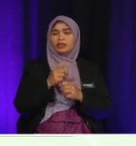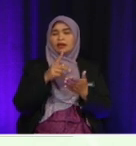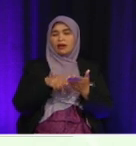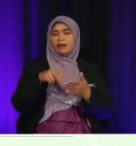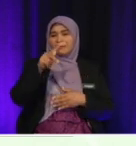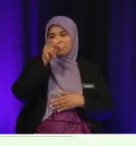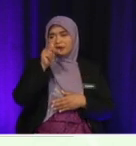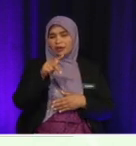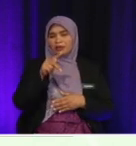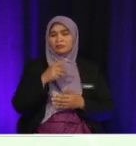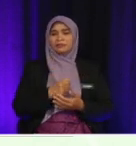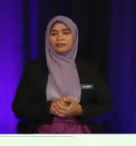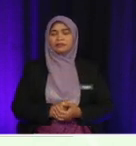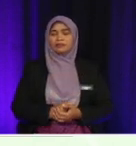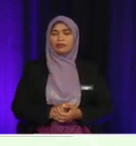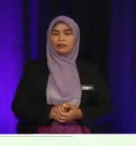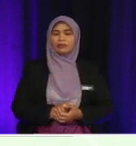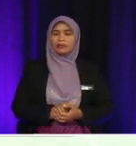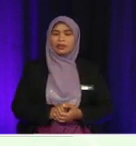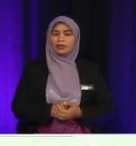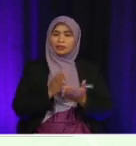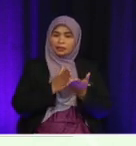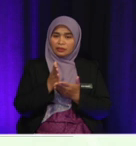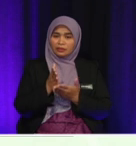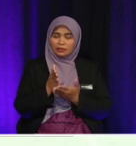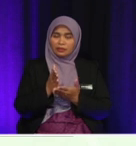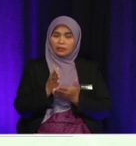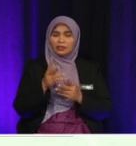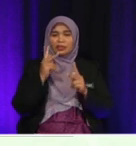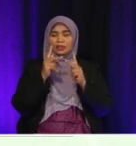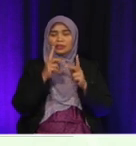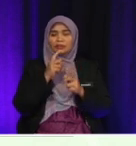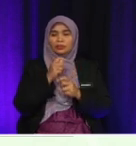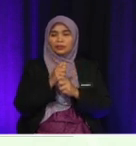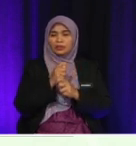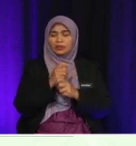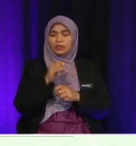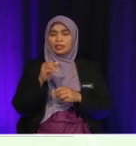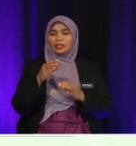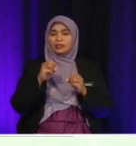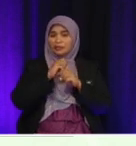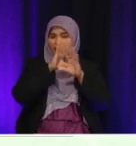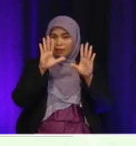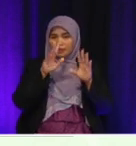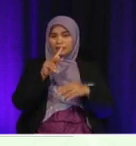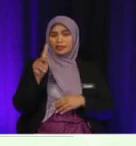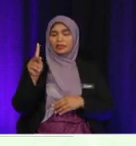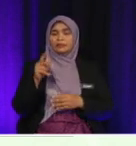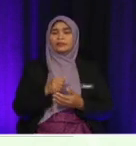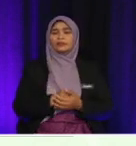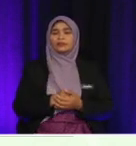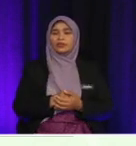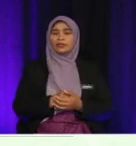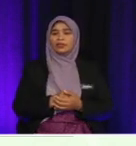apakah ya seterusnya kata tugas yang seterusnya ialah Jelaskan